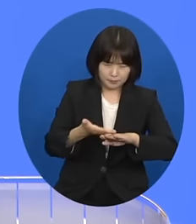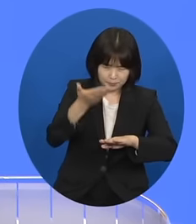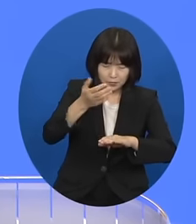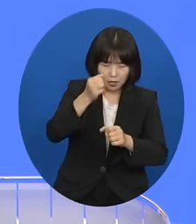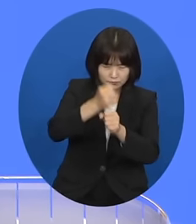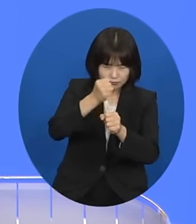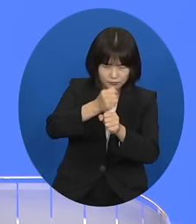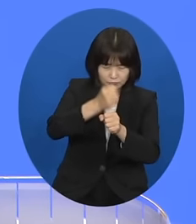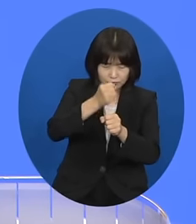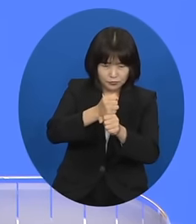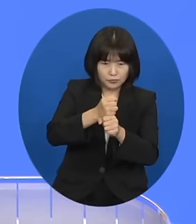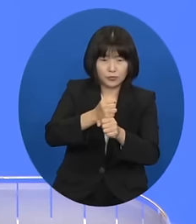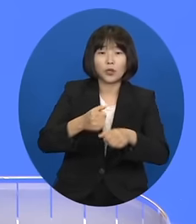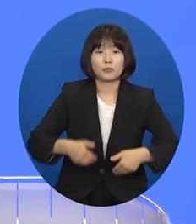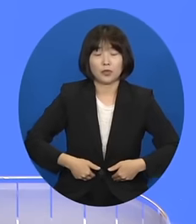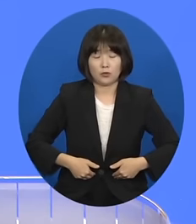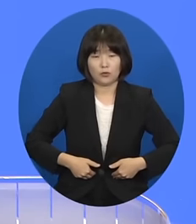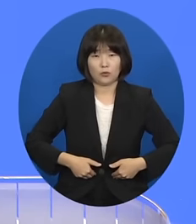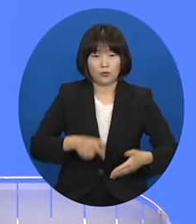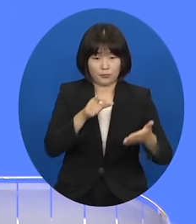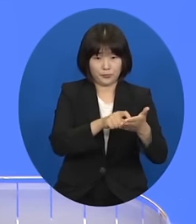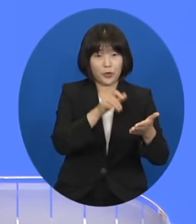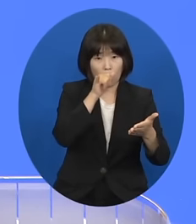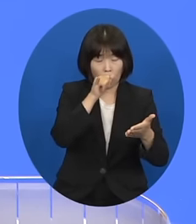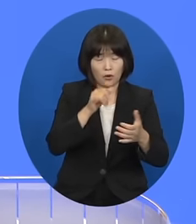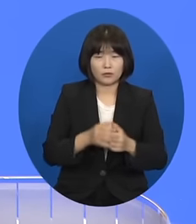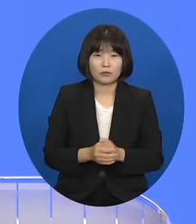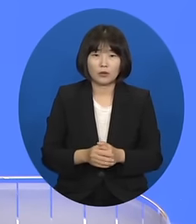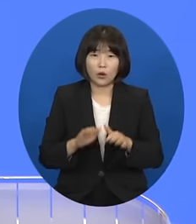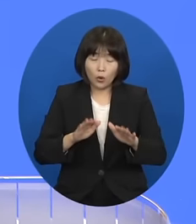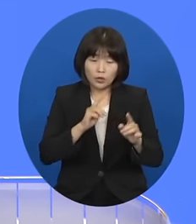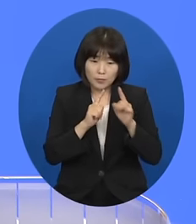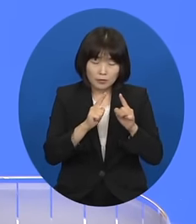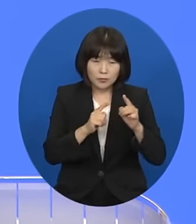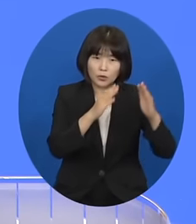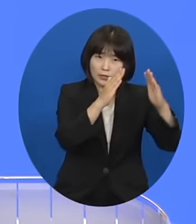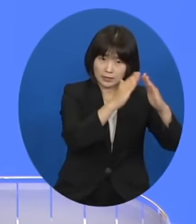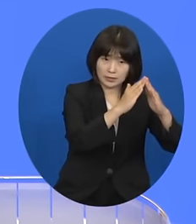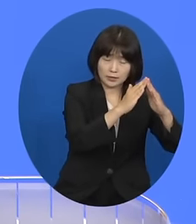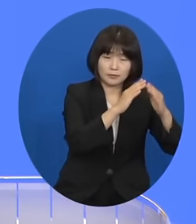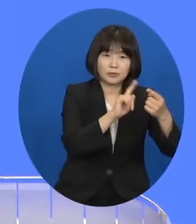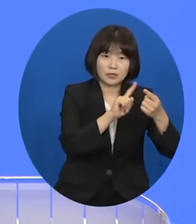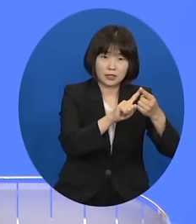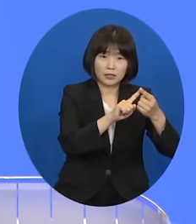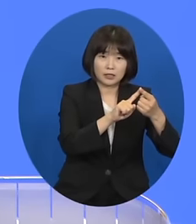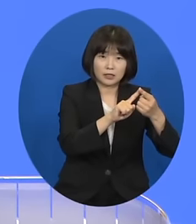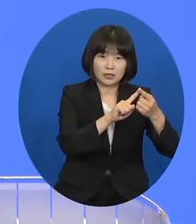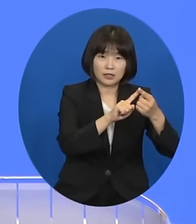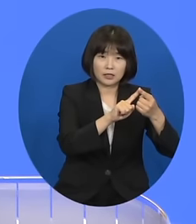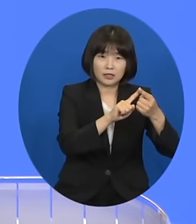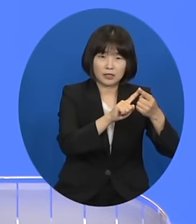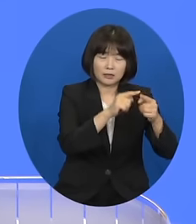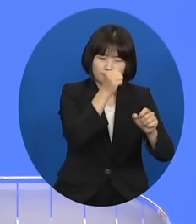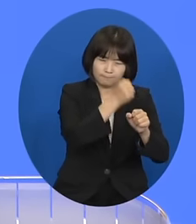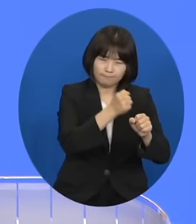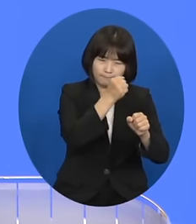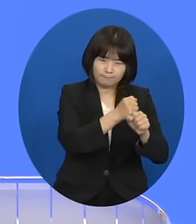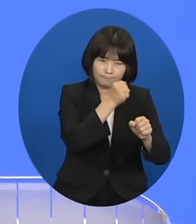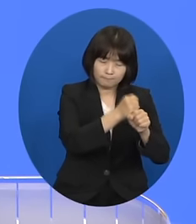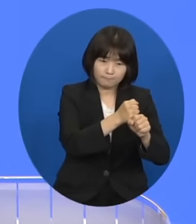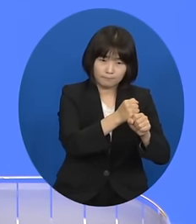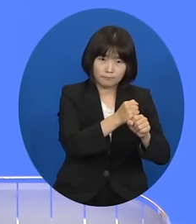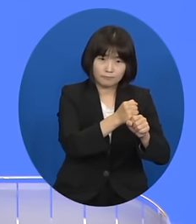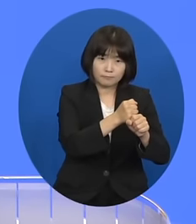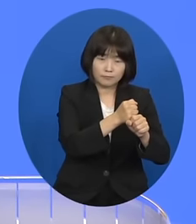것입니다. 집의 비유를 하고 있죠. 근데 오늘 이 말씀도 집을 얘기하면서 이 집을 세우는 인생을